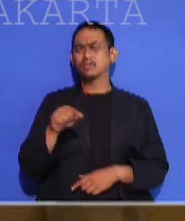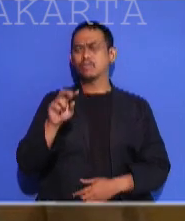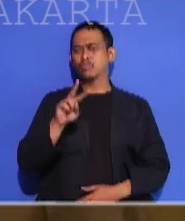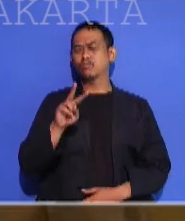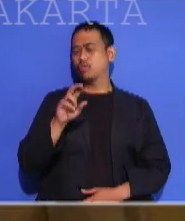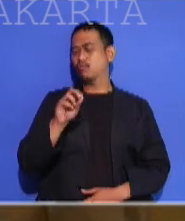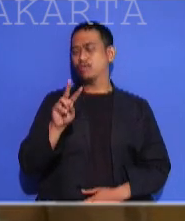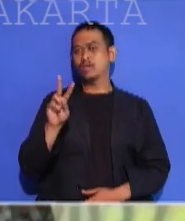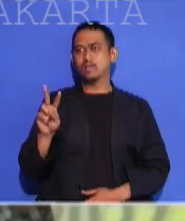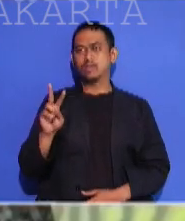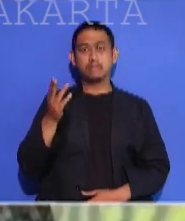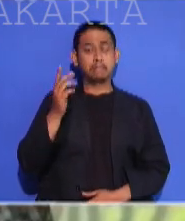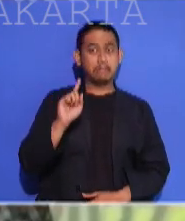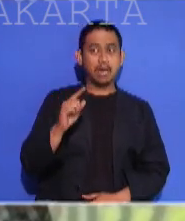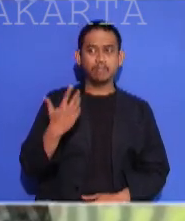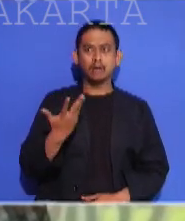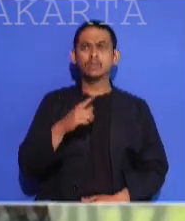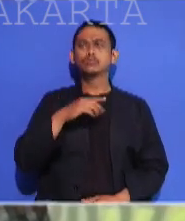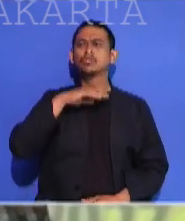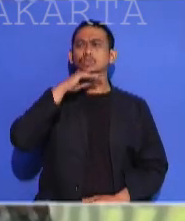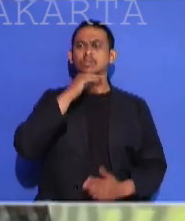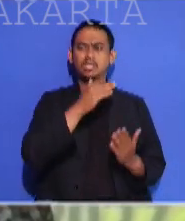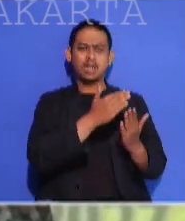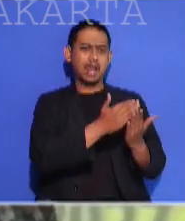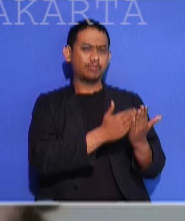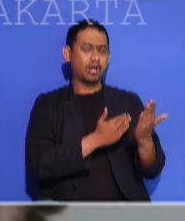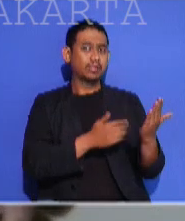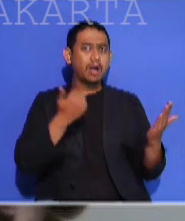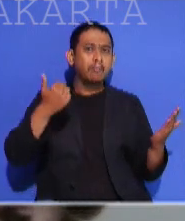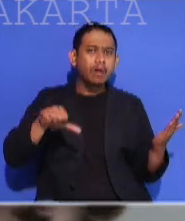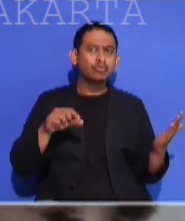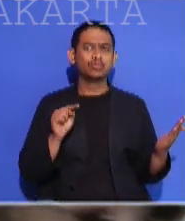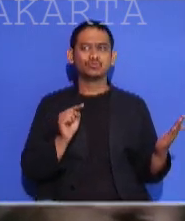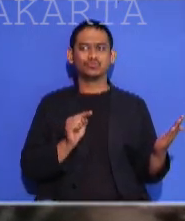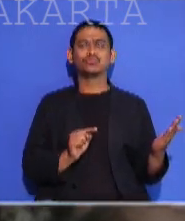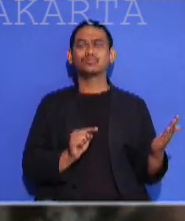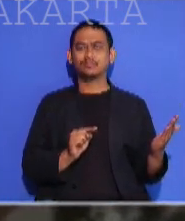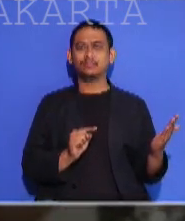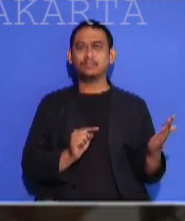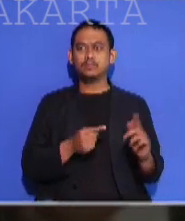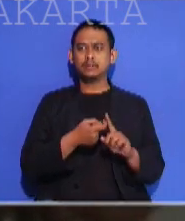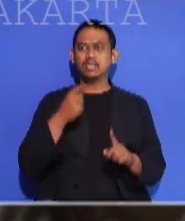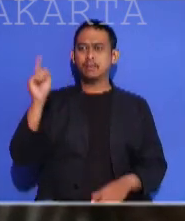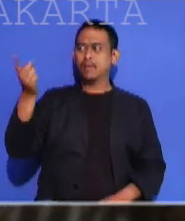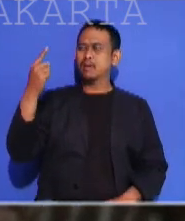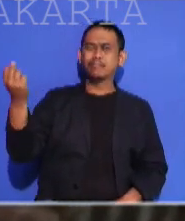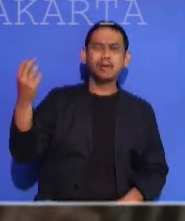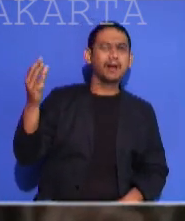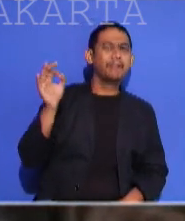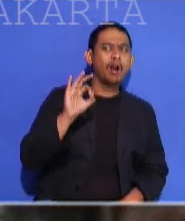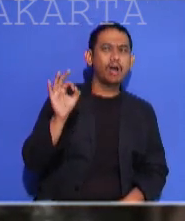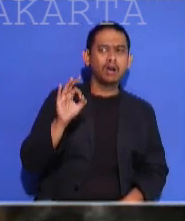dikarenakan menunggu regulasi baru tentang tata cara pembentukan dewan kebudayaan dari Pemda DIY hingga akhirnya terbit